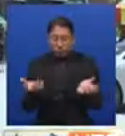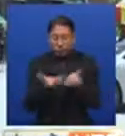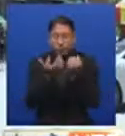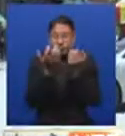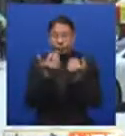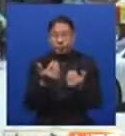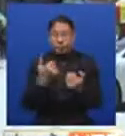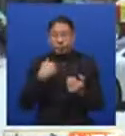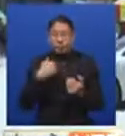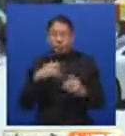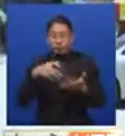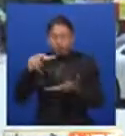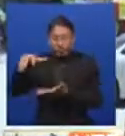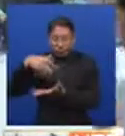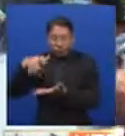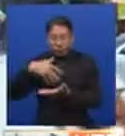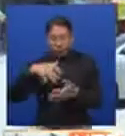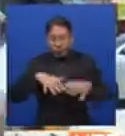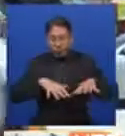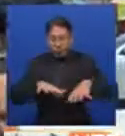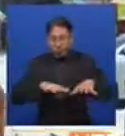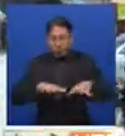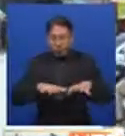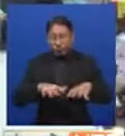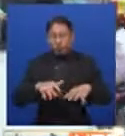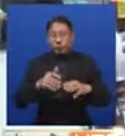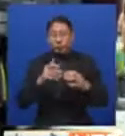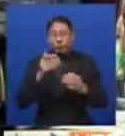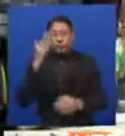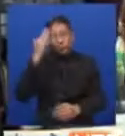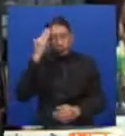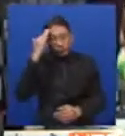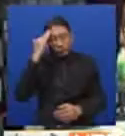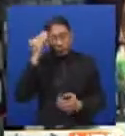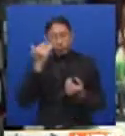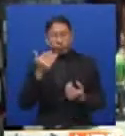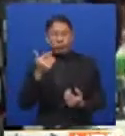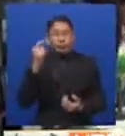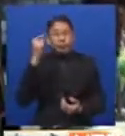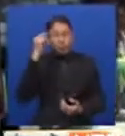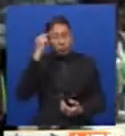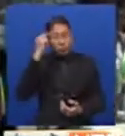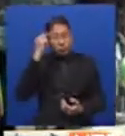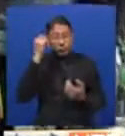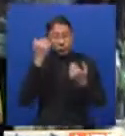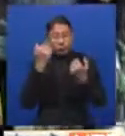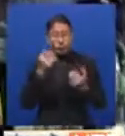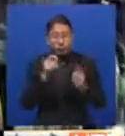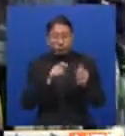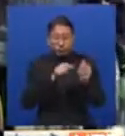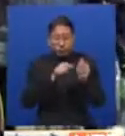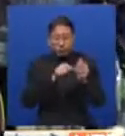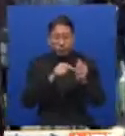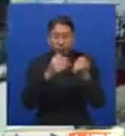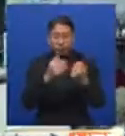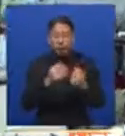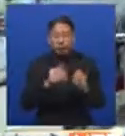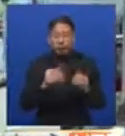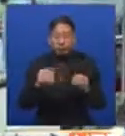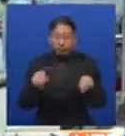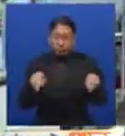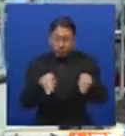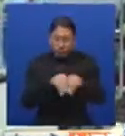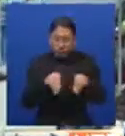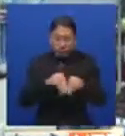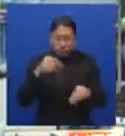โดยได้รับรายงานว่าประชาชนหลายพื้นที่รับรู้แรงสั่นสะเทือนได้โดยเฉพาะอำเภอที่อยู่ตามแนวชายแดน